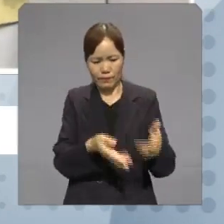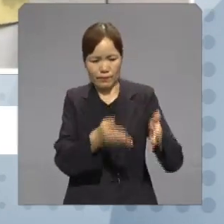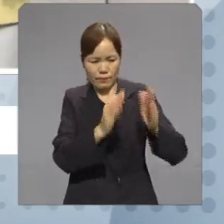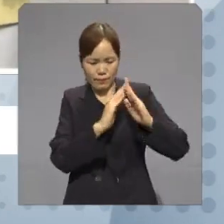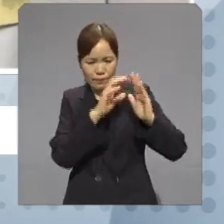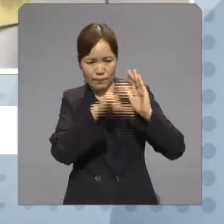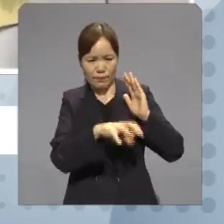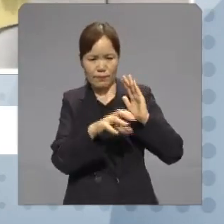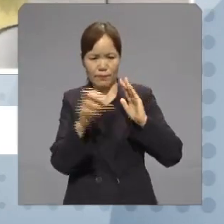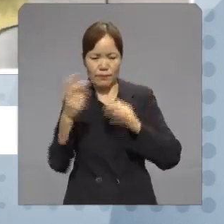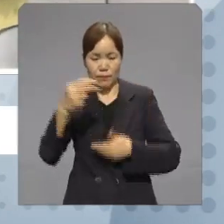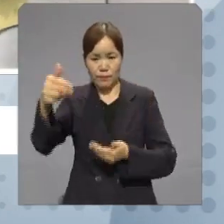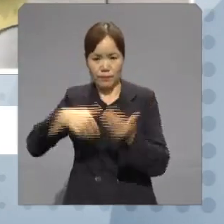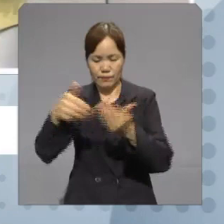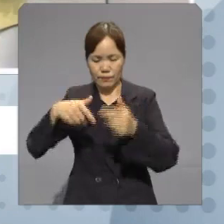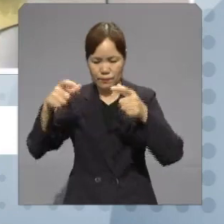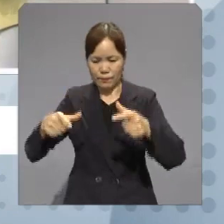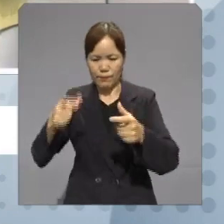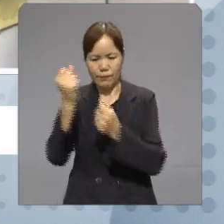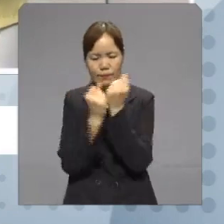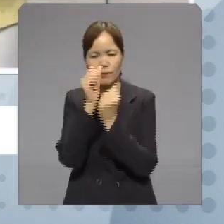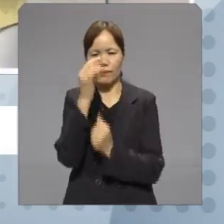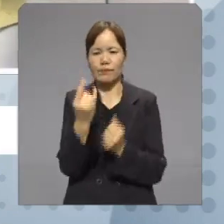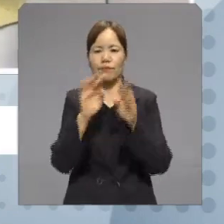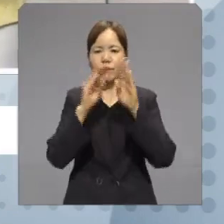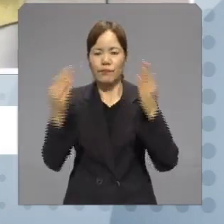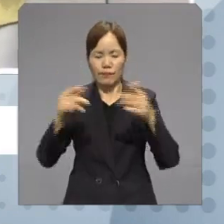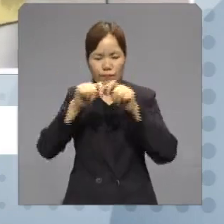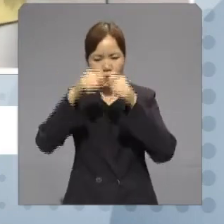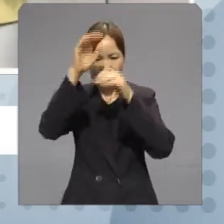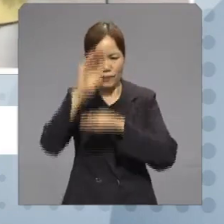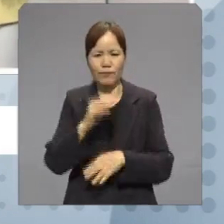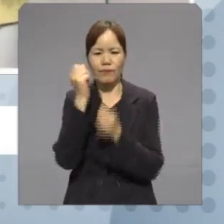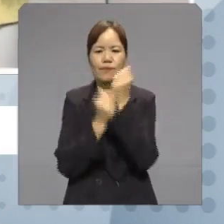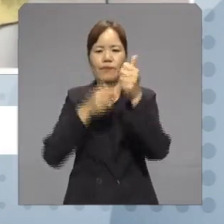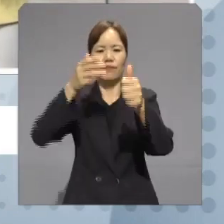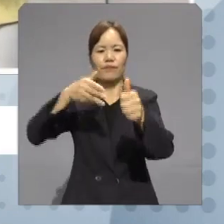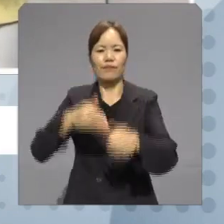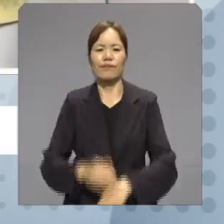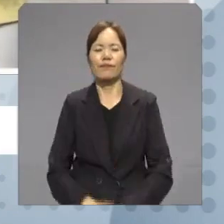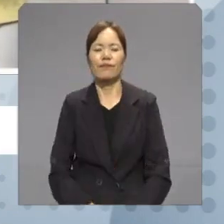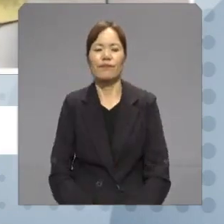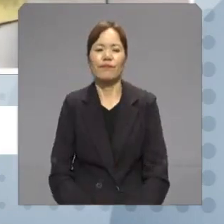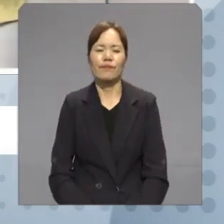무역 단지 조성 계획 설명회도 개최하는데요 구체적인 사항 좀 설명해